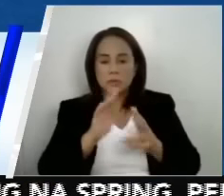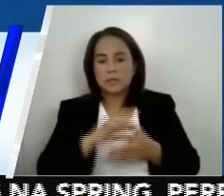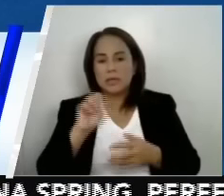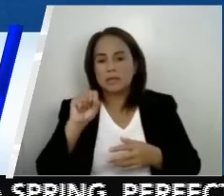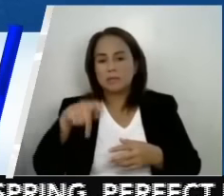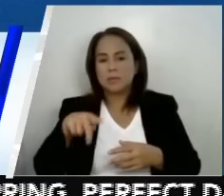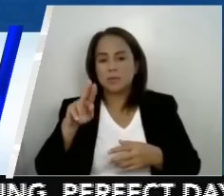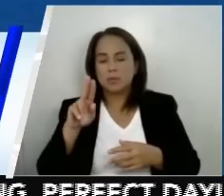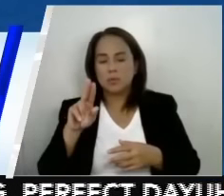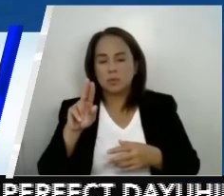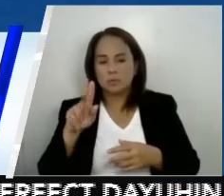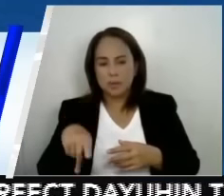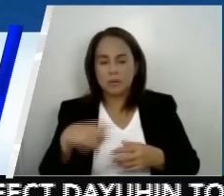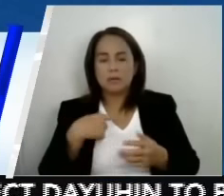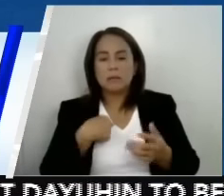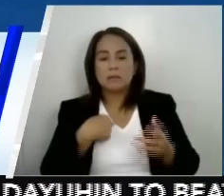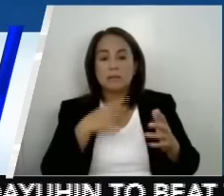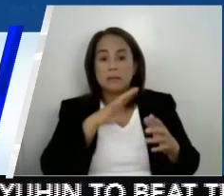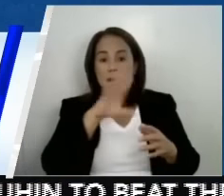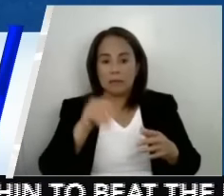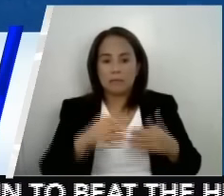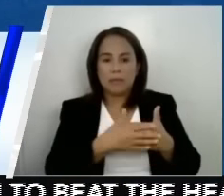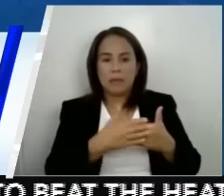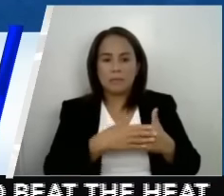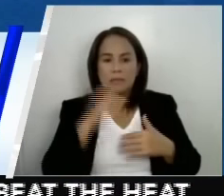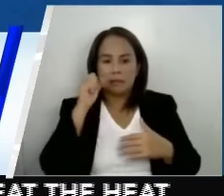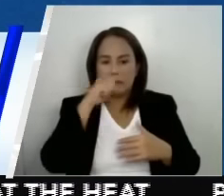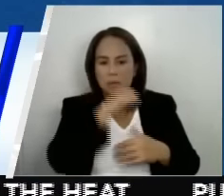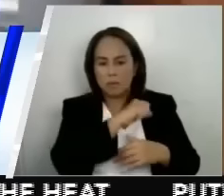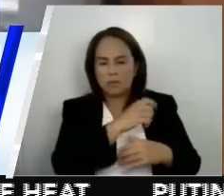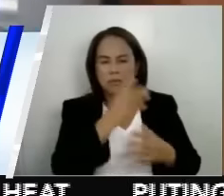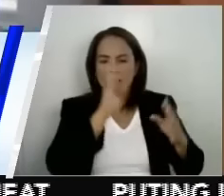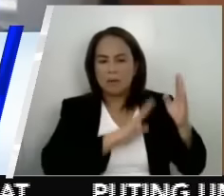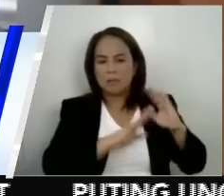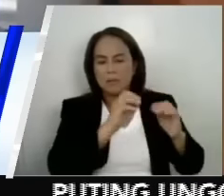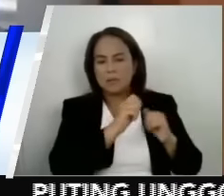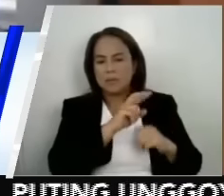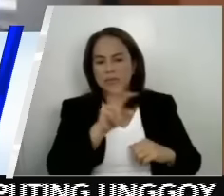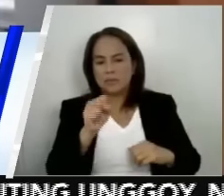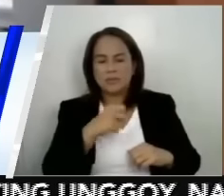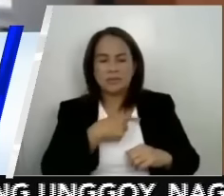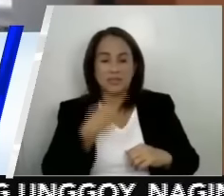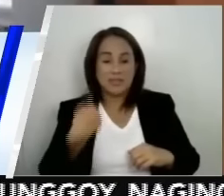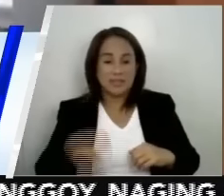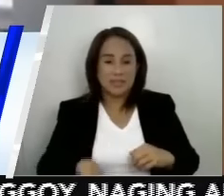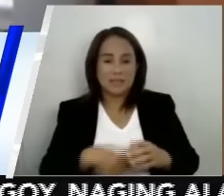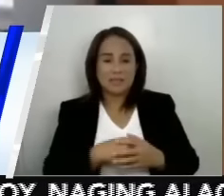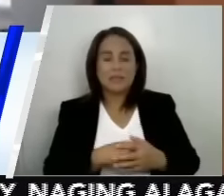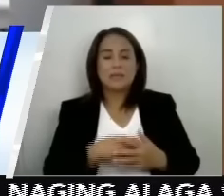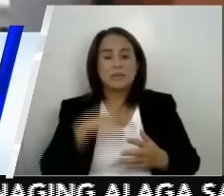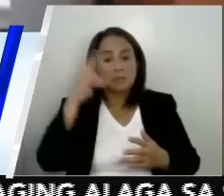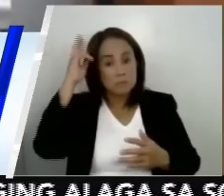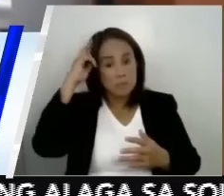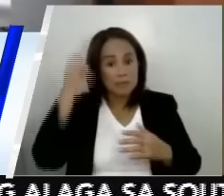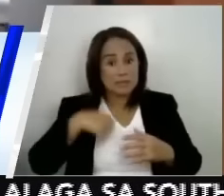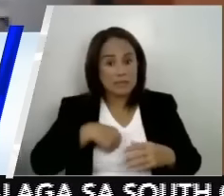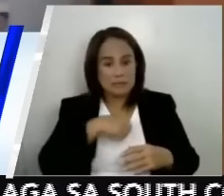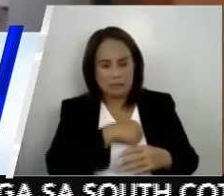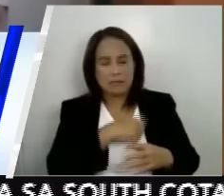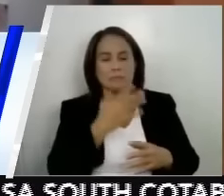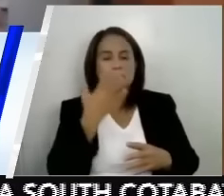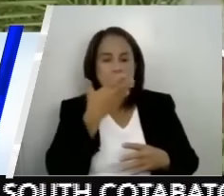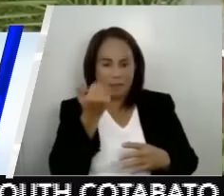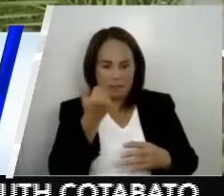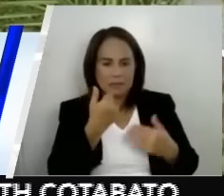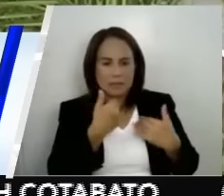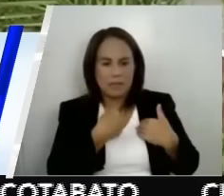Pilipinas na pinakamalapit sa Taiwan na may tensyon ngayon sa China. Si Senador Ronald Bato de la Rosa sinabing mainam na magsagawa ng whole of